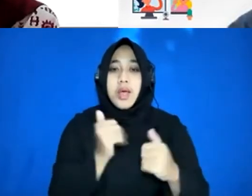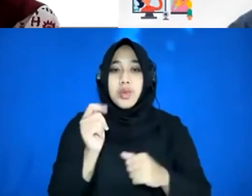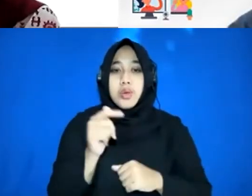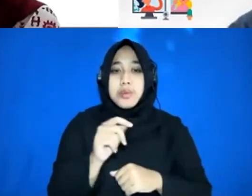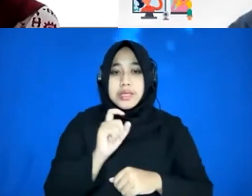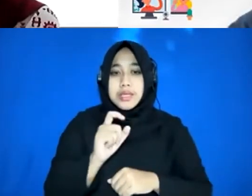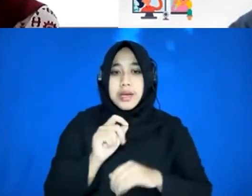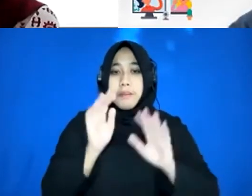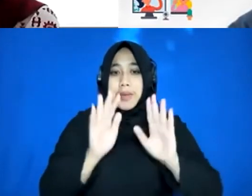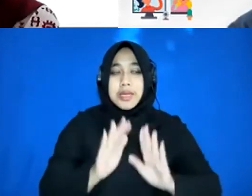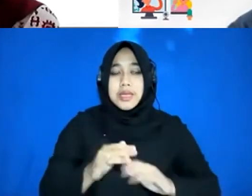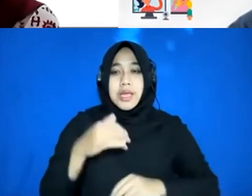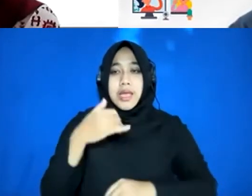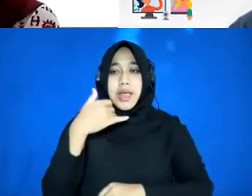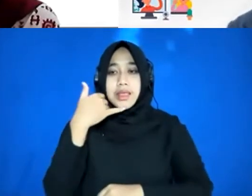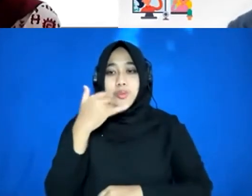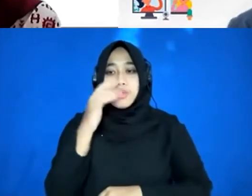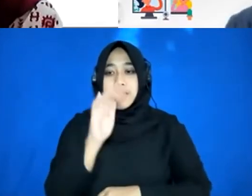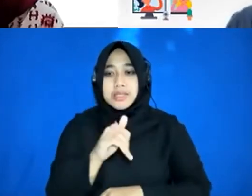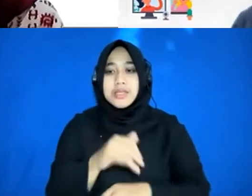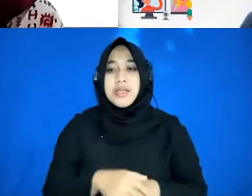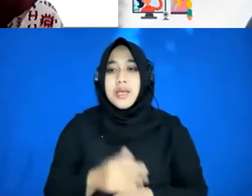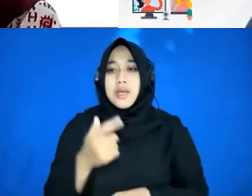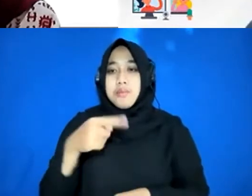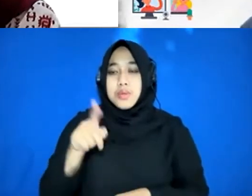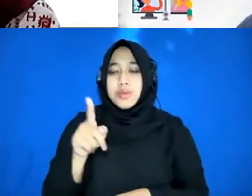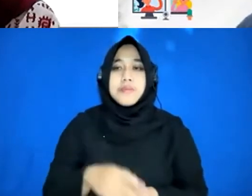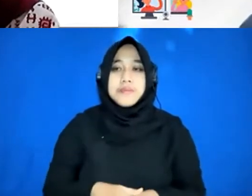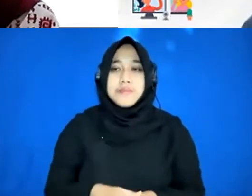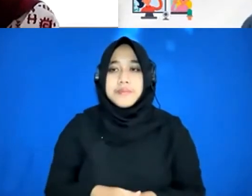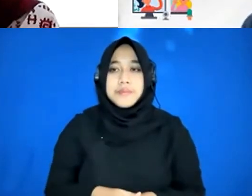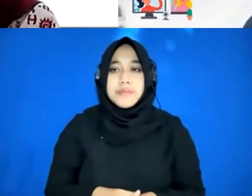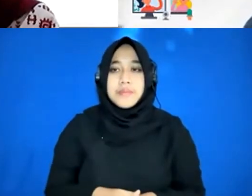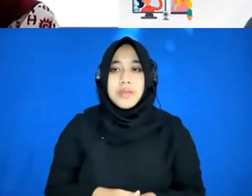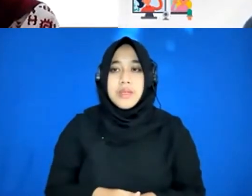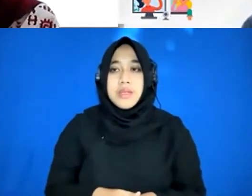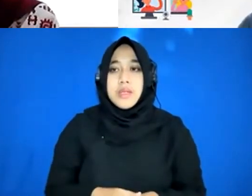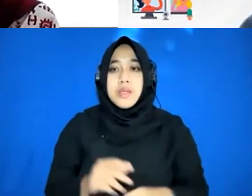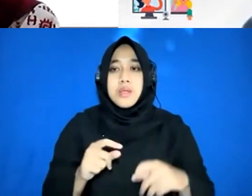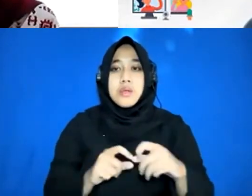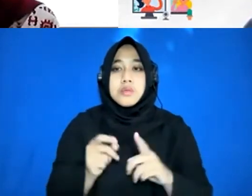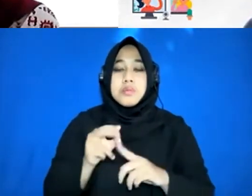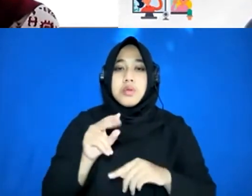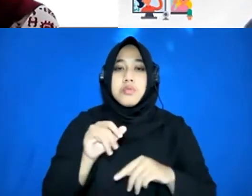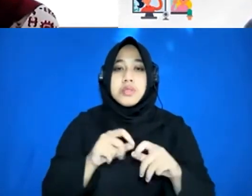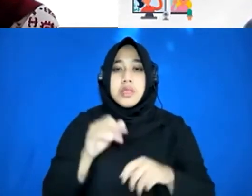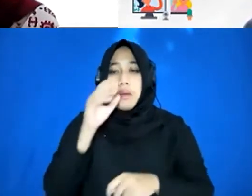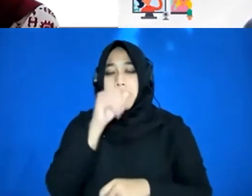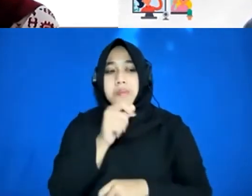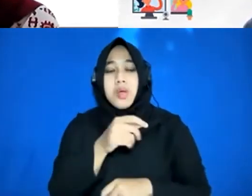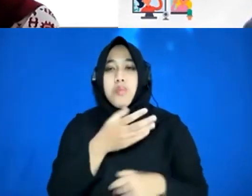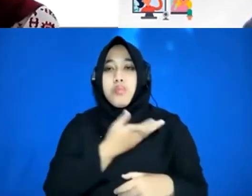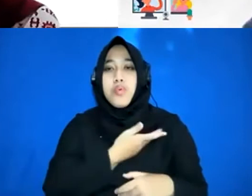melalui media telekomunikasi ya, ya. benar, Mbak. Oke, nah dalam supervisi kita tahu ya supervisi memiliki